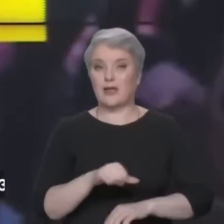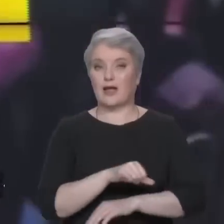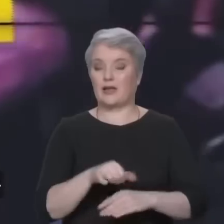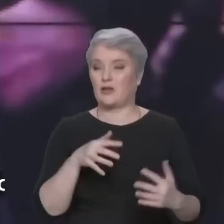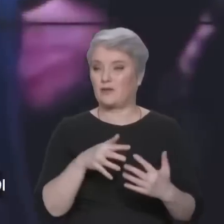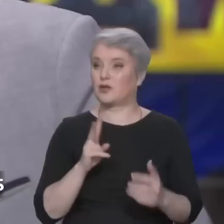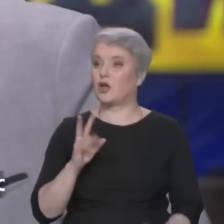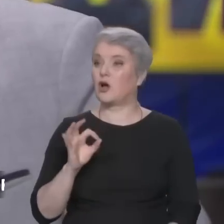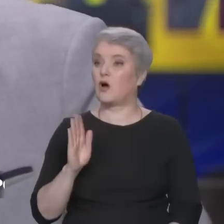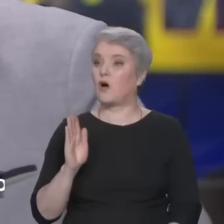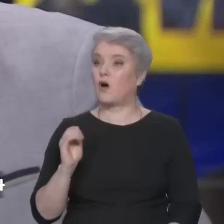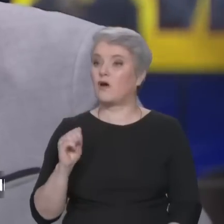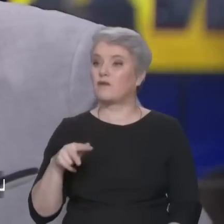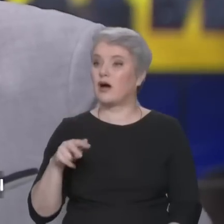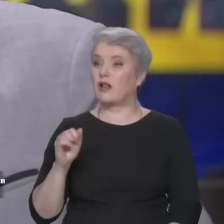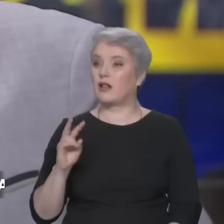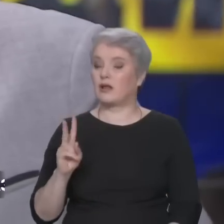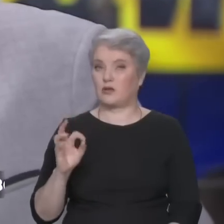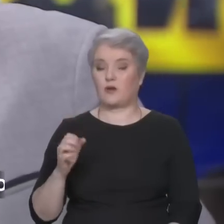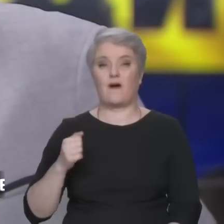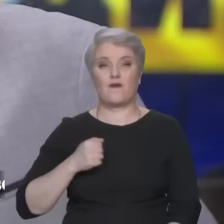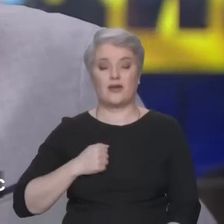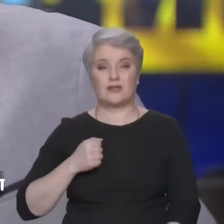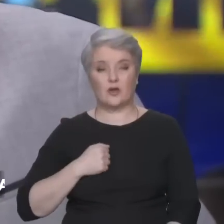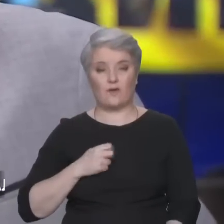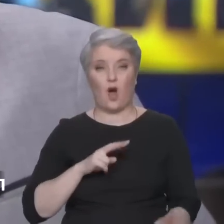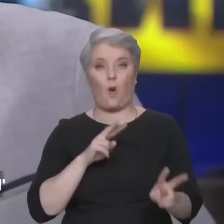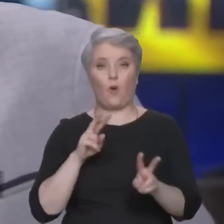Коваленко, військово-політичний оглядач групи «Інформаційний спротив», був гостем нашої студії.